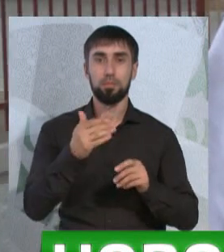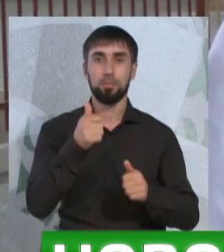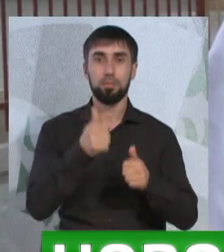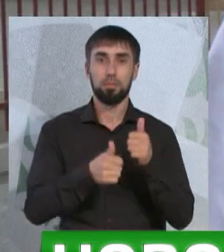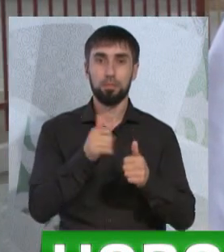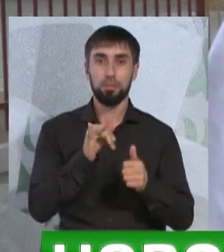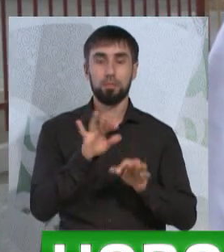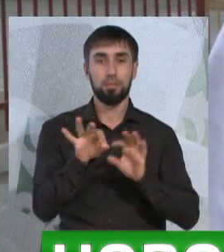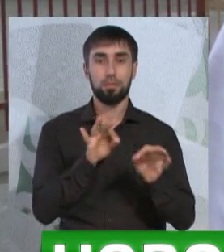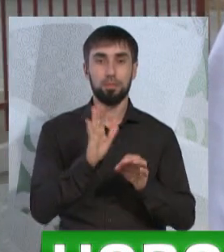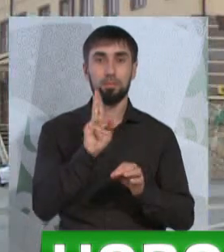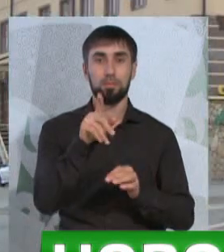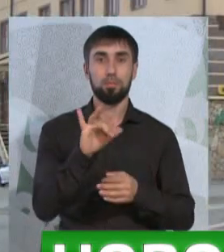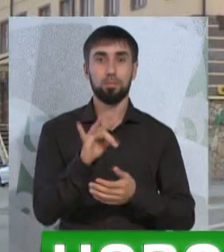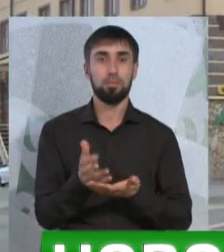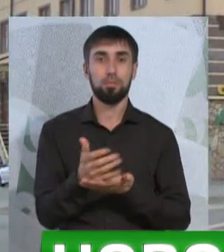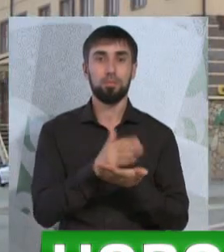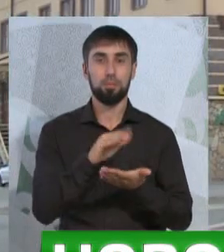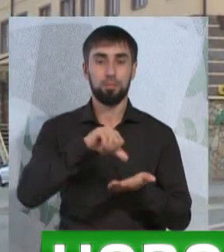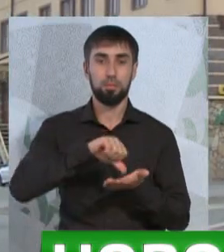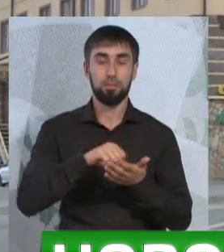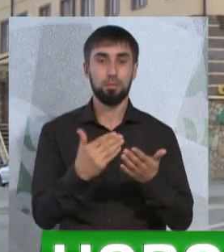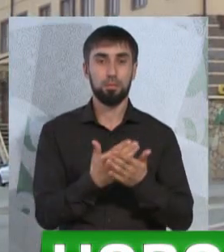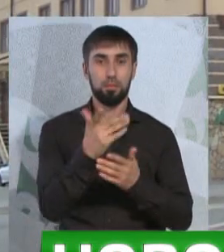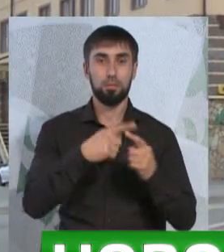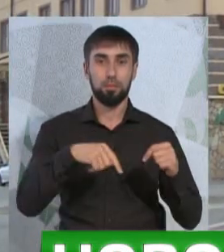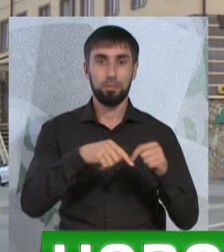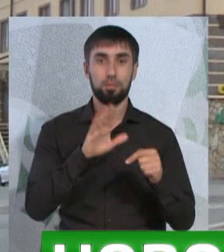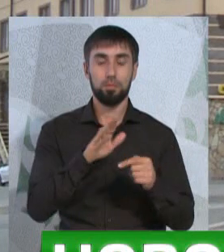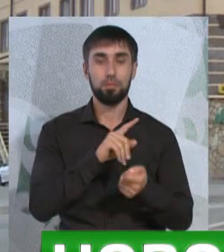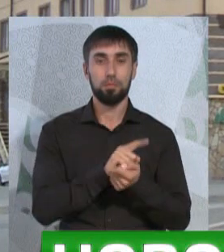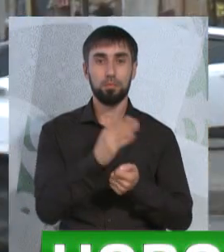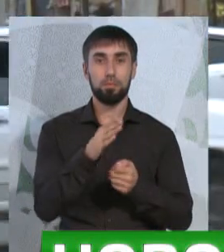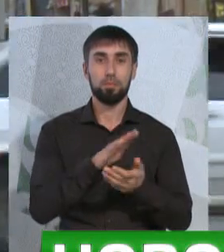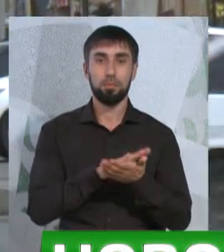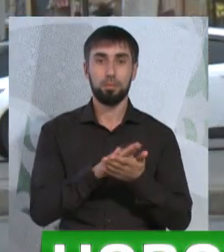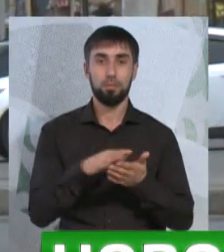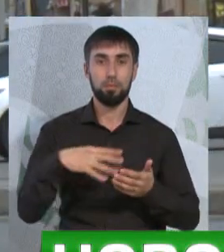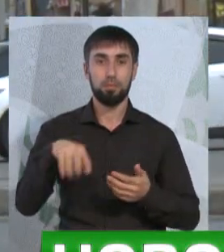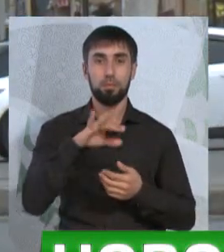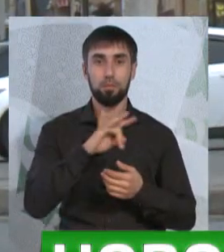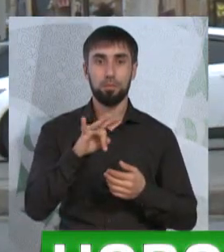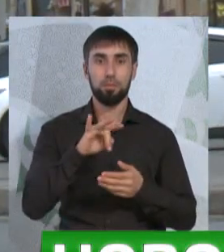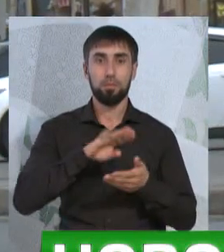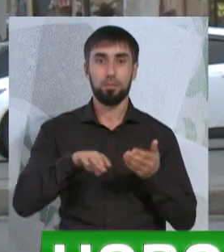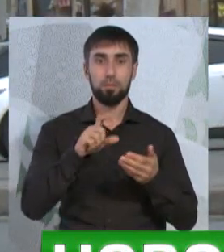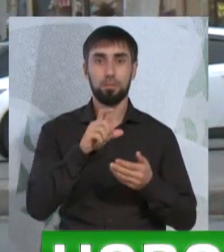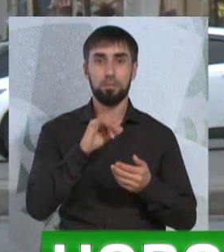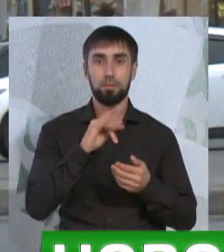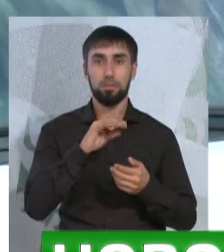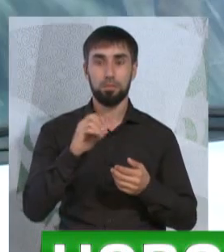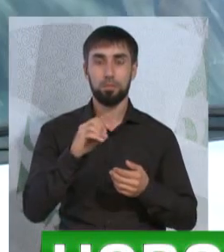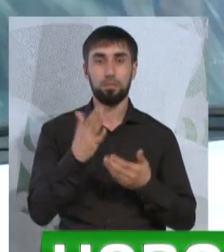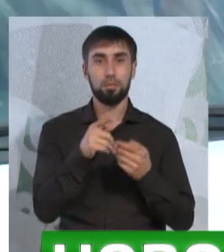как бы определена управляющая компания. На новую управляющую компанию возложат обязанности уборки всех дворов без исключения, независимо от